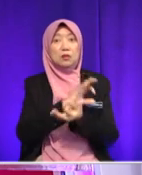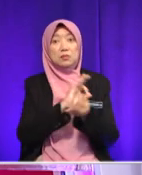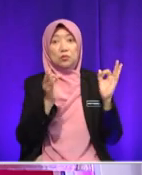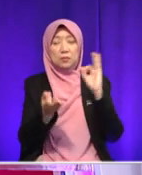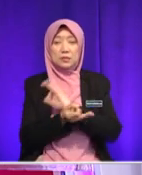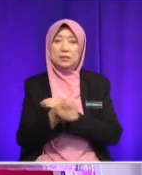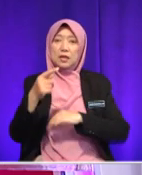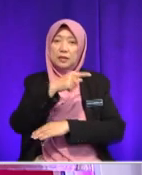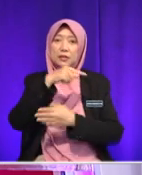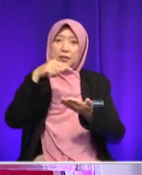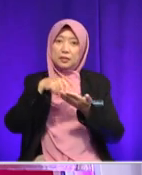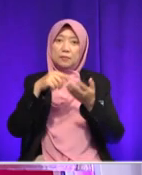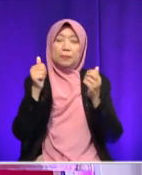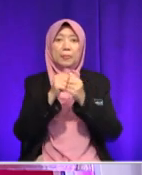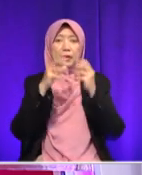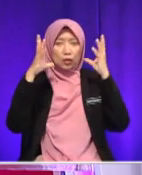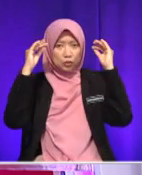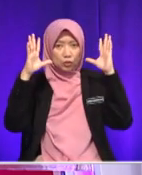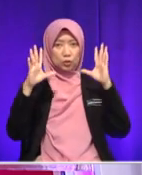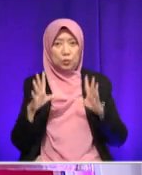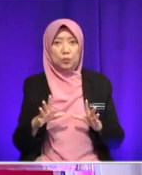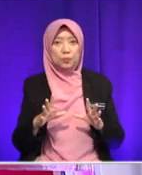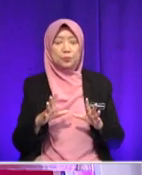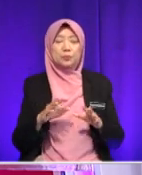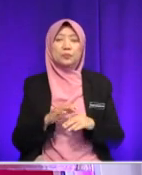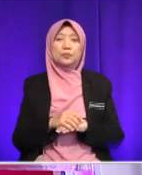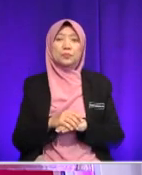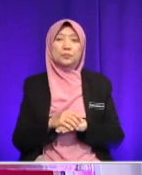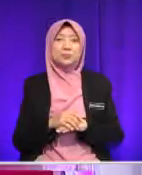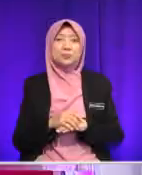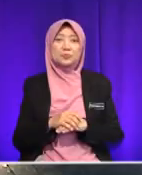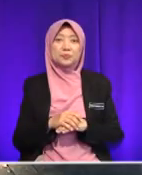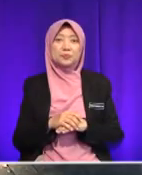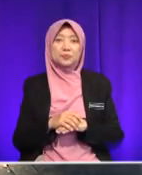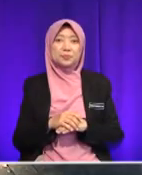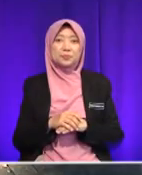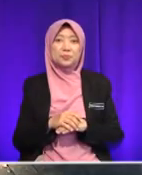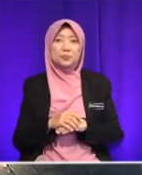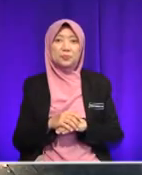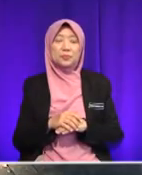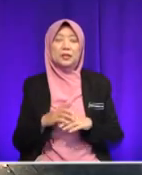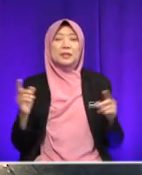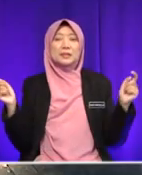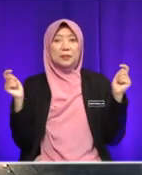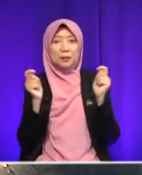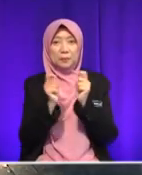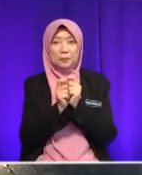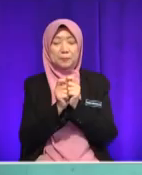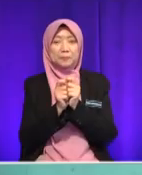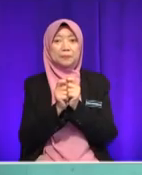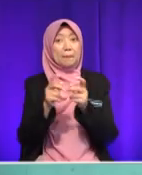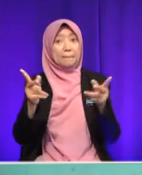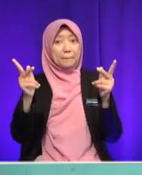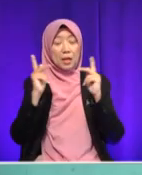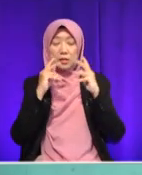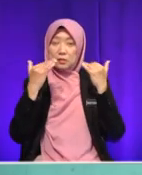ini dengan Cikgu Sang Kita. Kita tak nak buang masa. Jom kita teruskan kelas kita. Silakan Cikgu. Okey, baik. Bertemu kembali. Okey, jadi sekarang kita akan